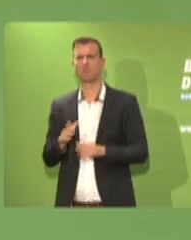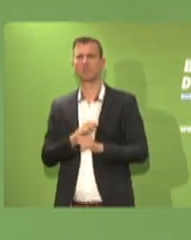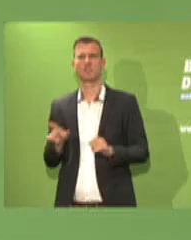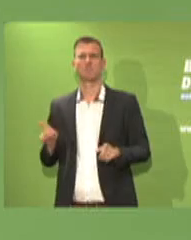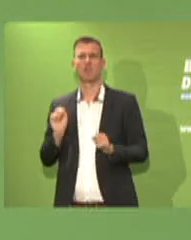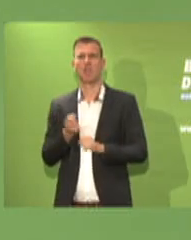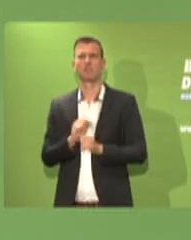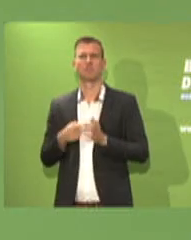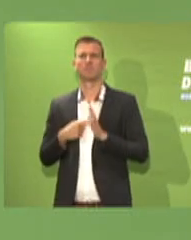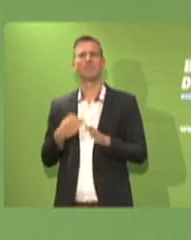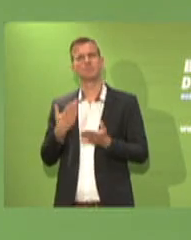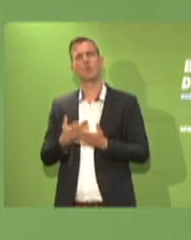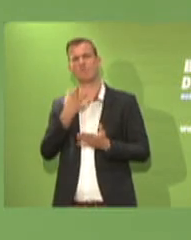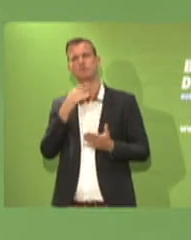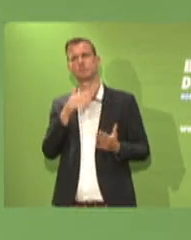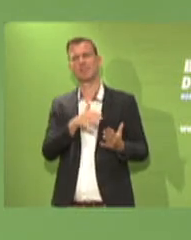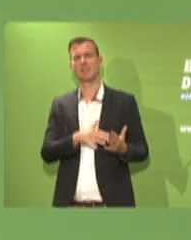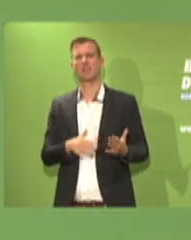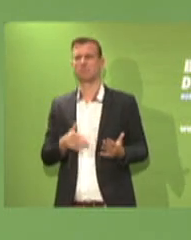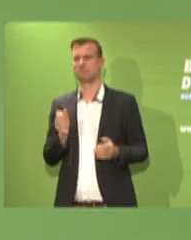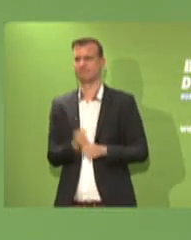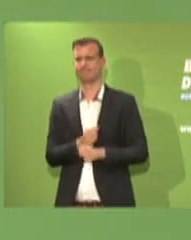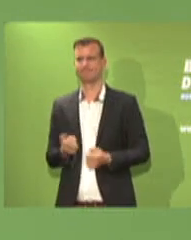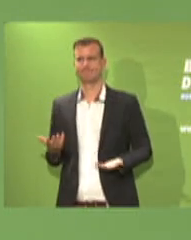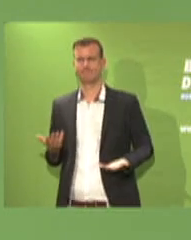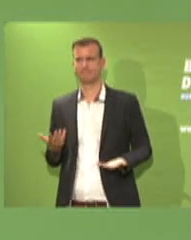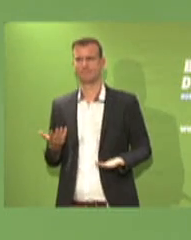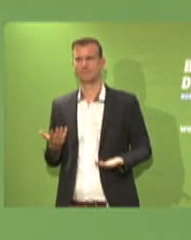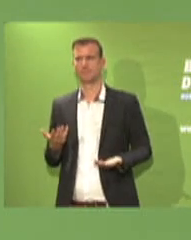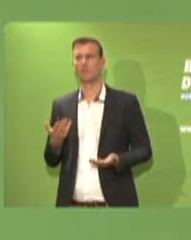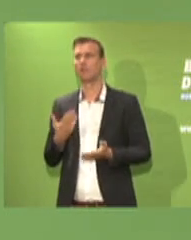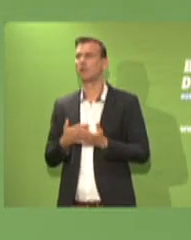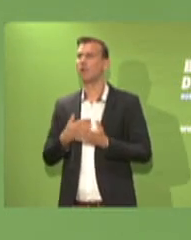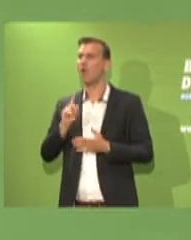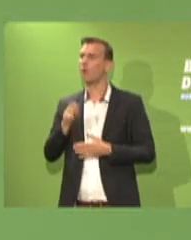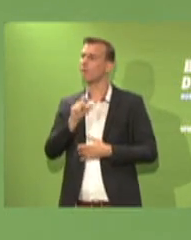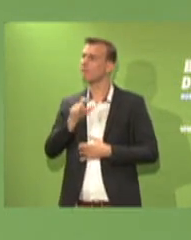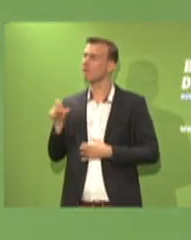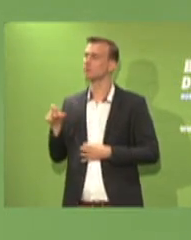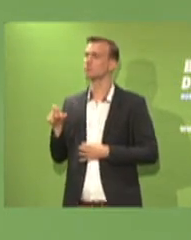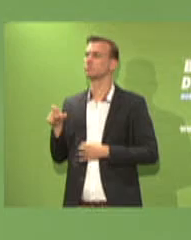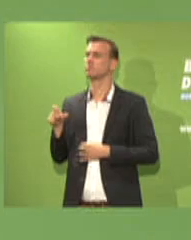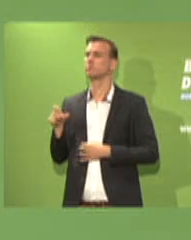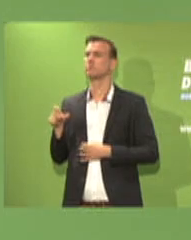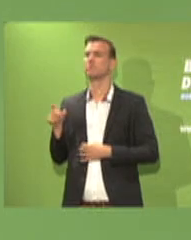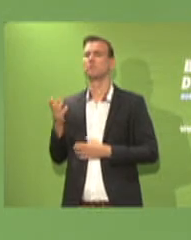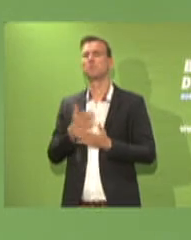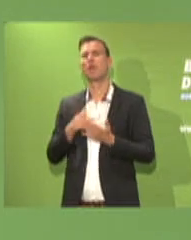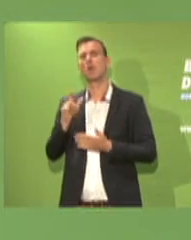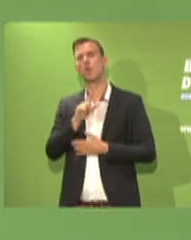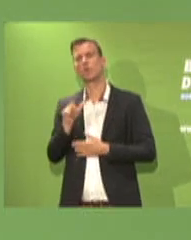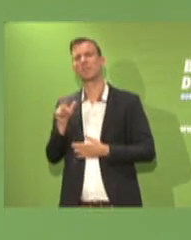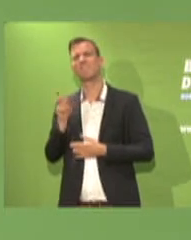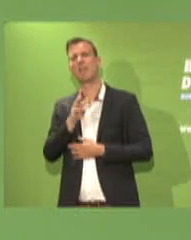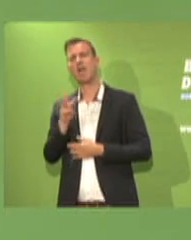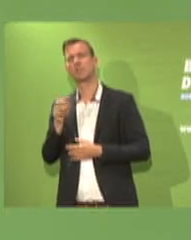werden können, wie es einfach gewünscht wird. Und es ist einfach so, dass auch die Menschen, die meinetwegen in Lüchte, in